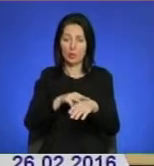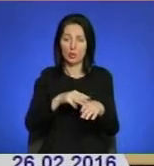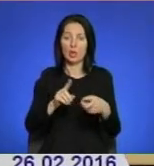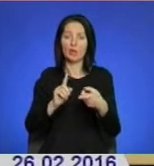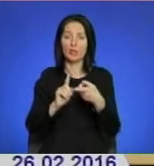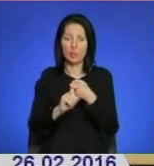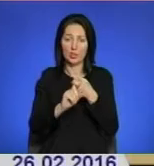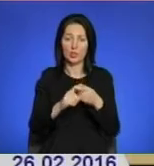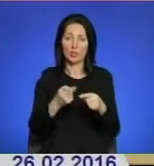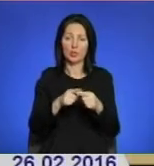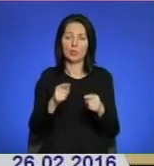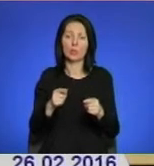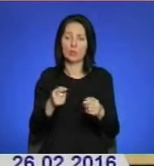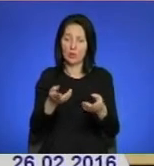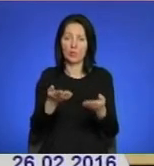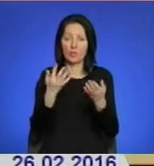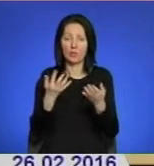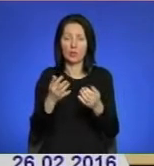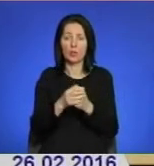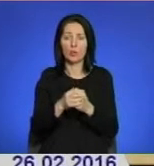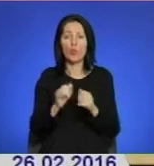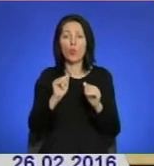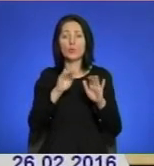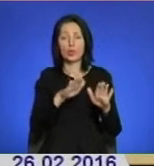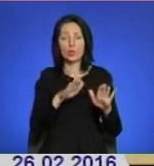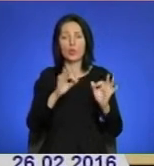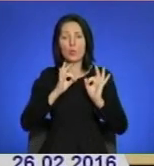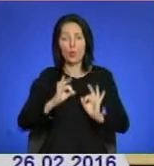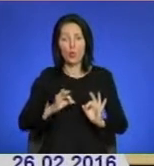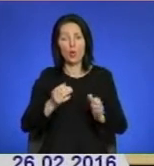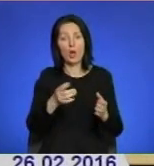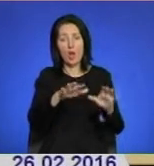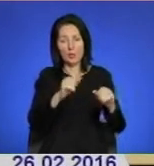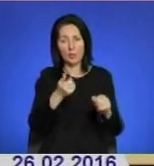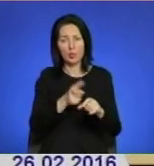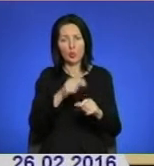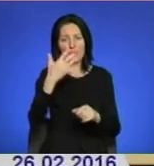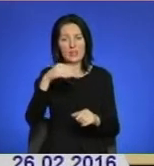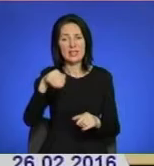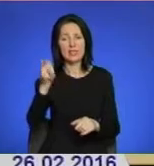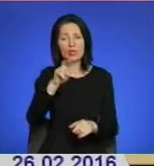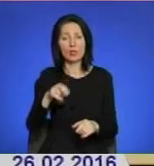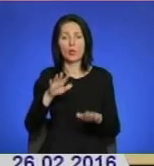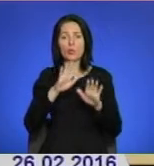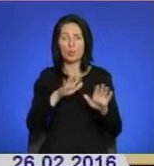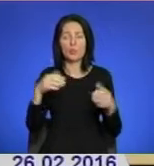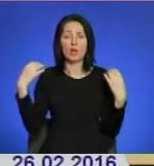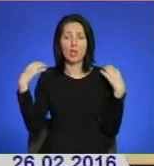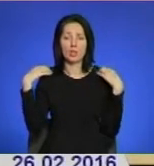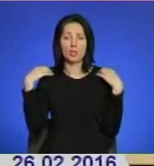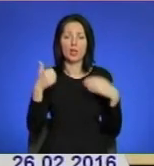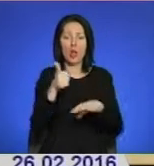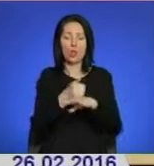області. А саме, це керівники міліції, прокуратури, особи 11